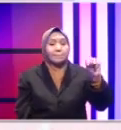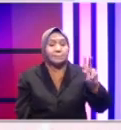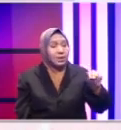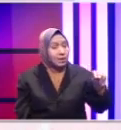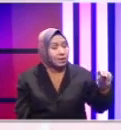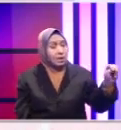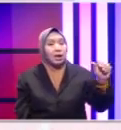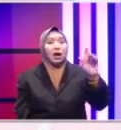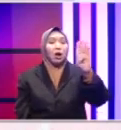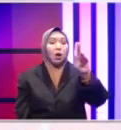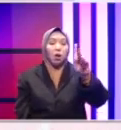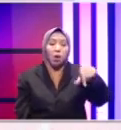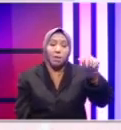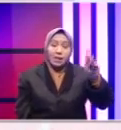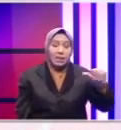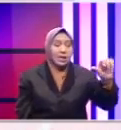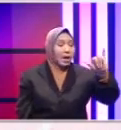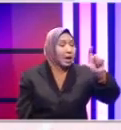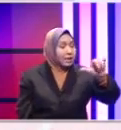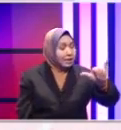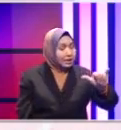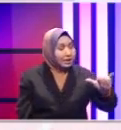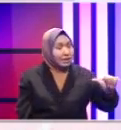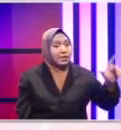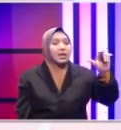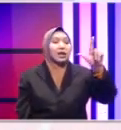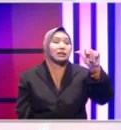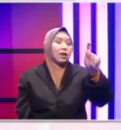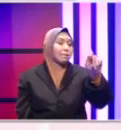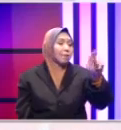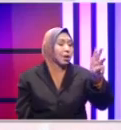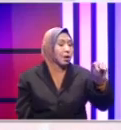minum kau beli aih